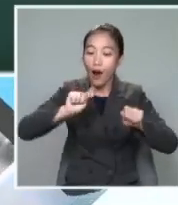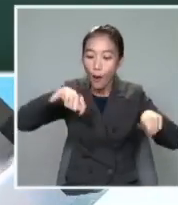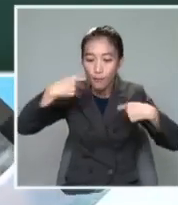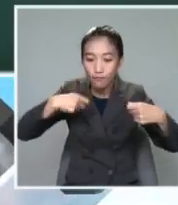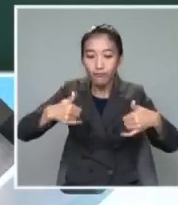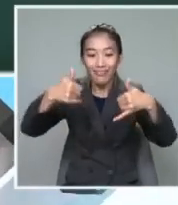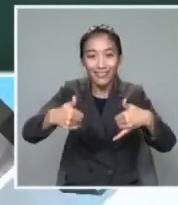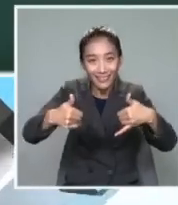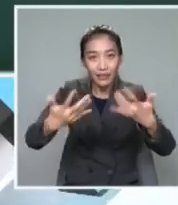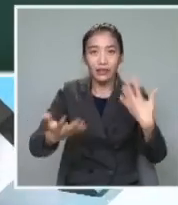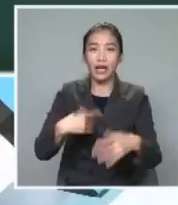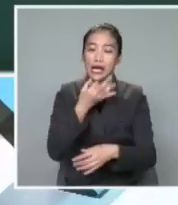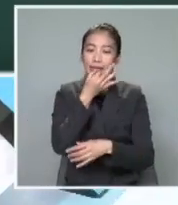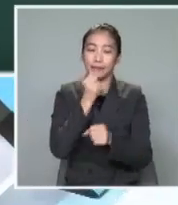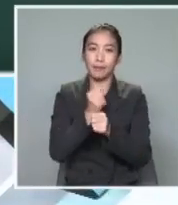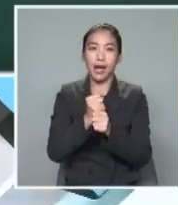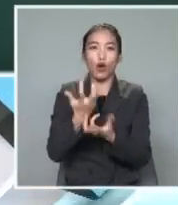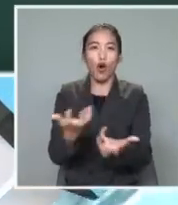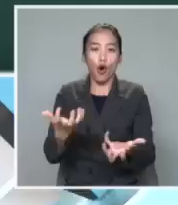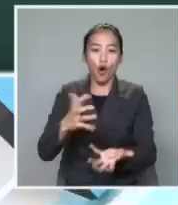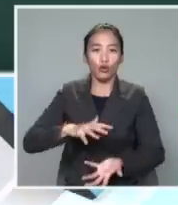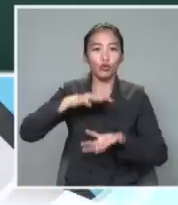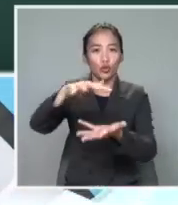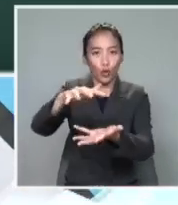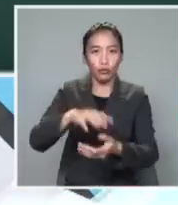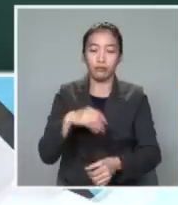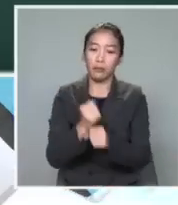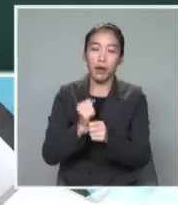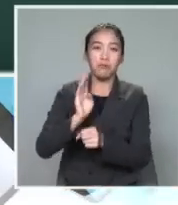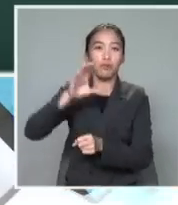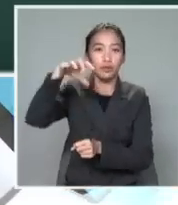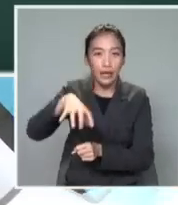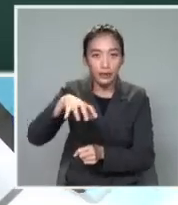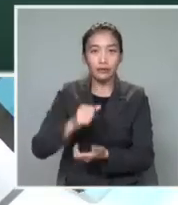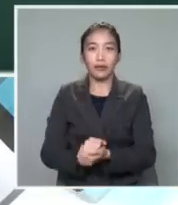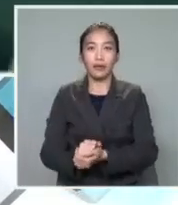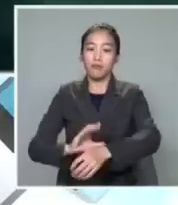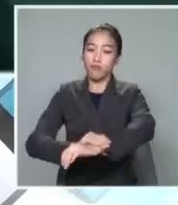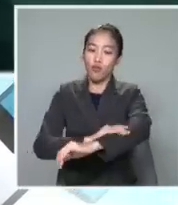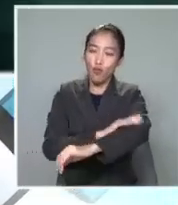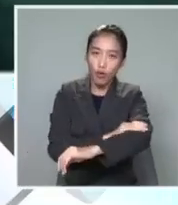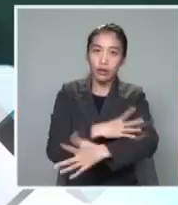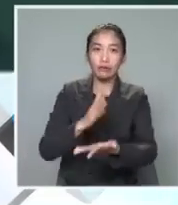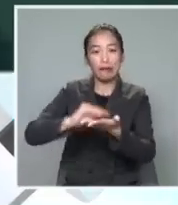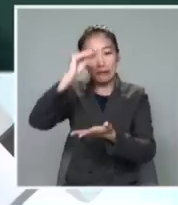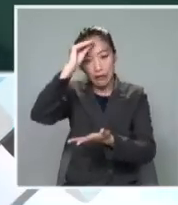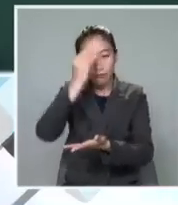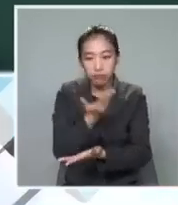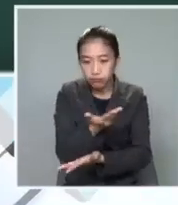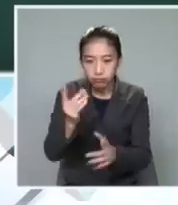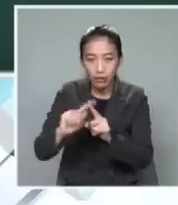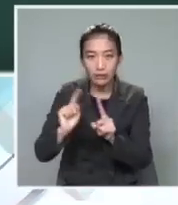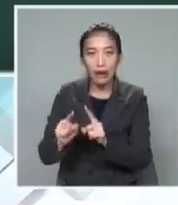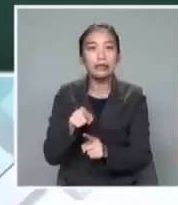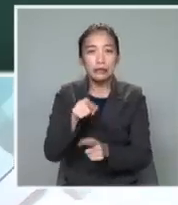นักงานส่งของพนักงานบริษัทนักเรียนพนักงานนวดครับได้รับเกียรติจากทางท่านรองประธานร